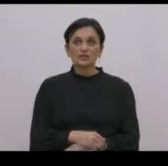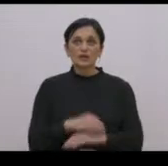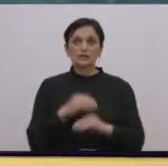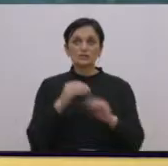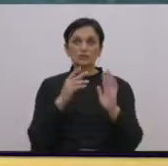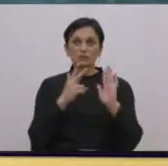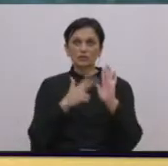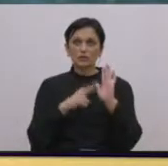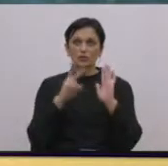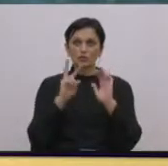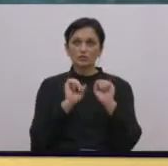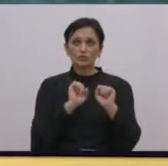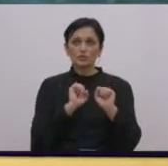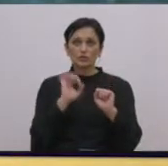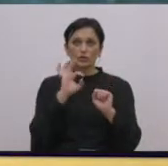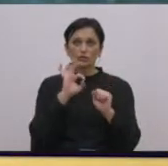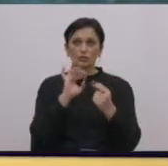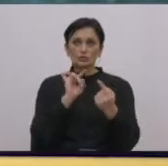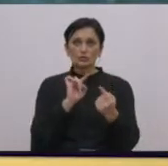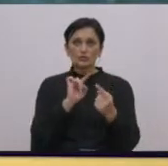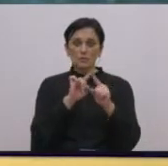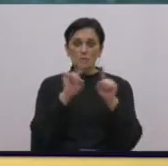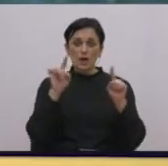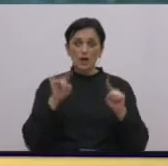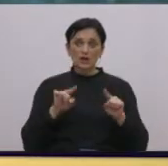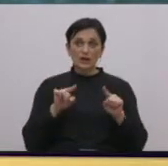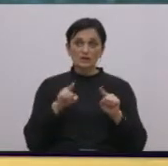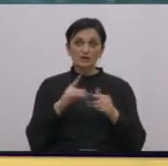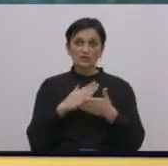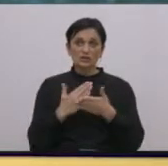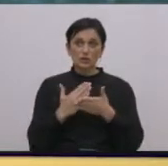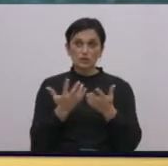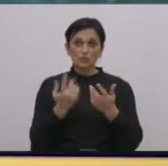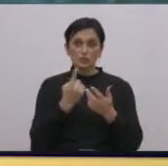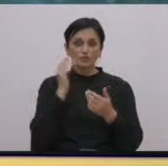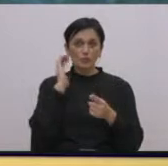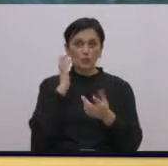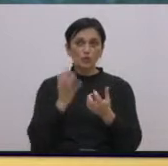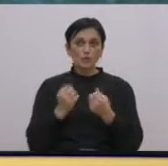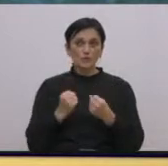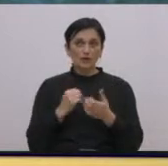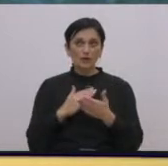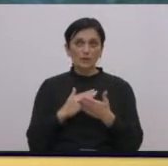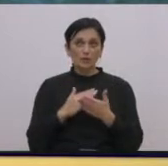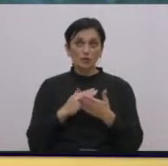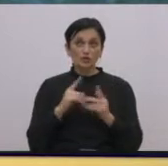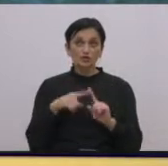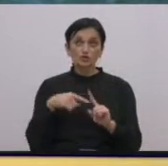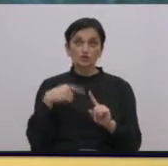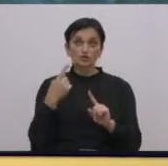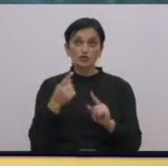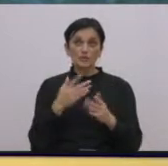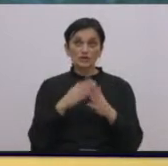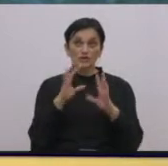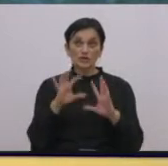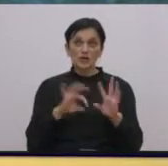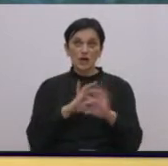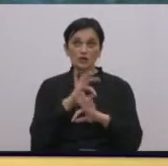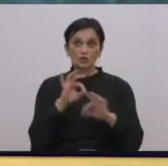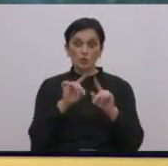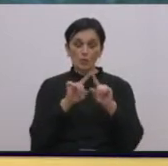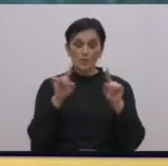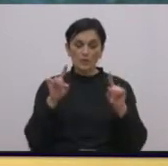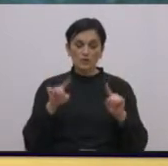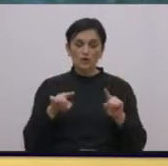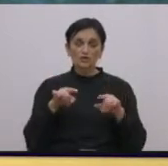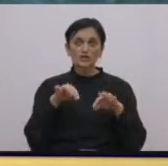Otmosda, ori mohre, nu lici na amdegi, paketis S nacilic, pirueli mosmenit, mirebulia. Shemdegi, aris canonis proiectevis, paketis